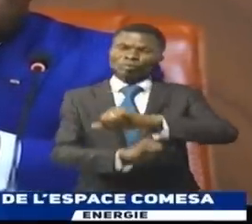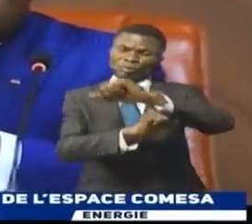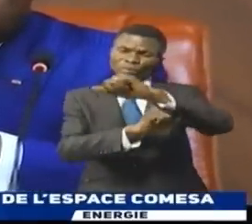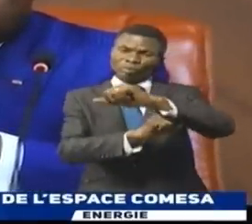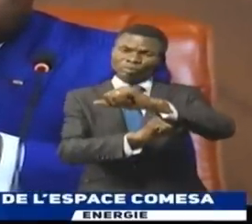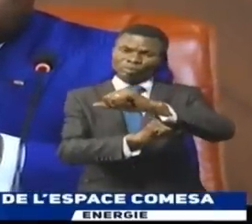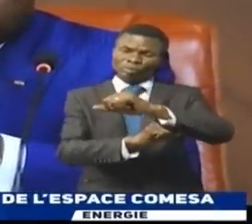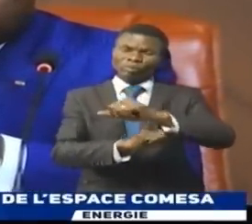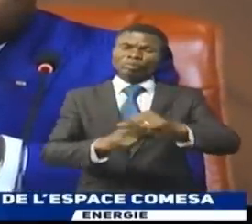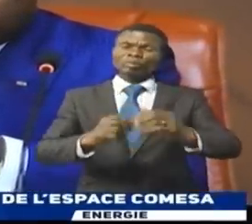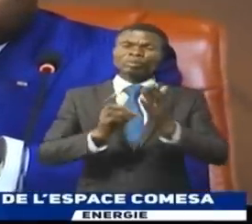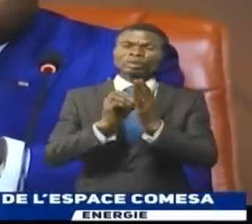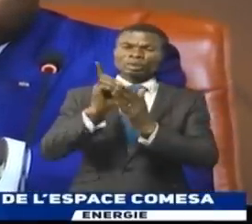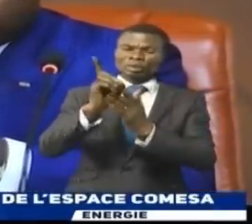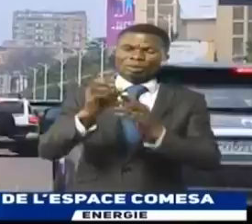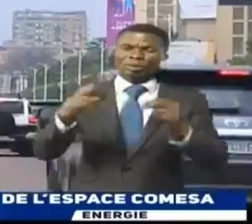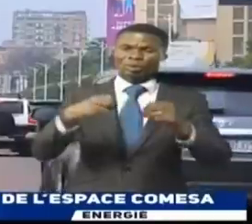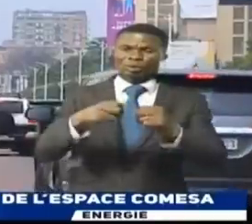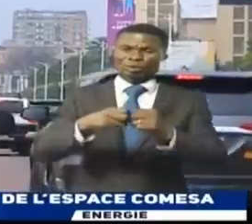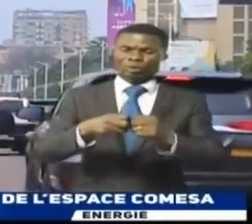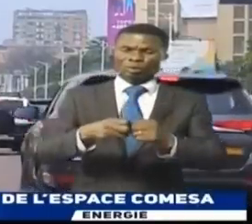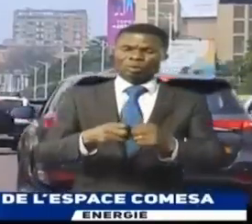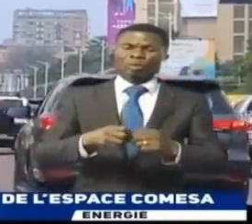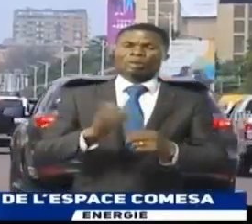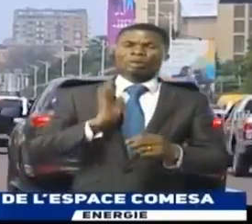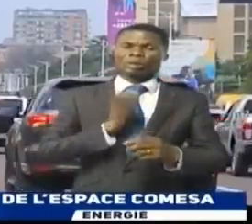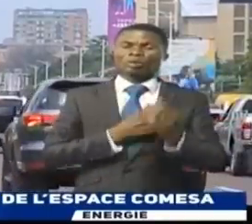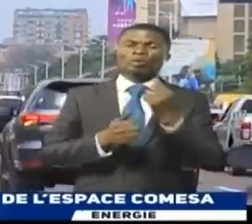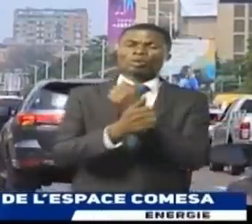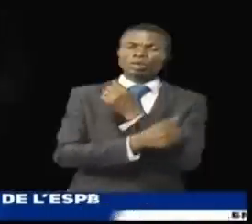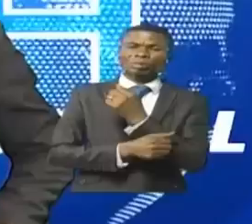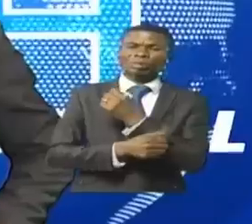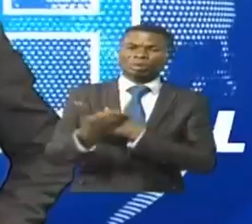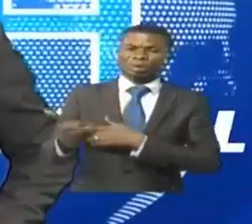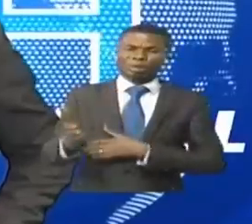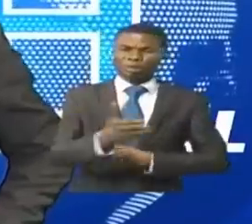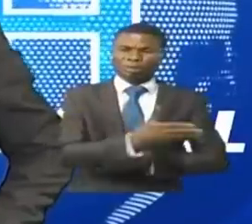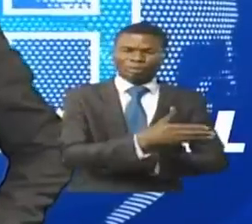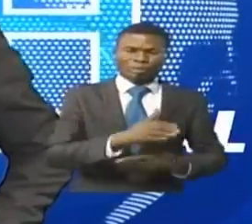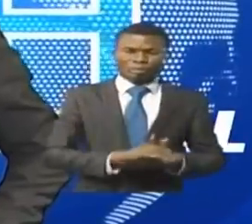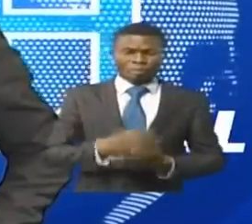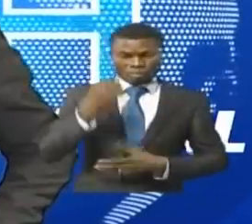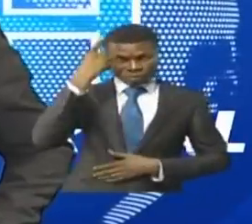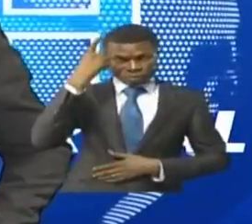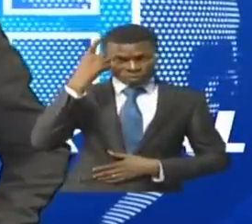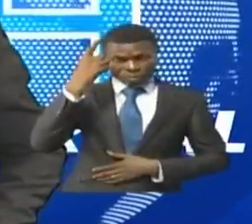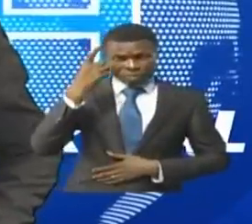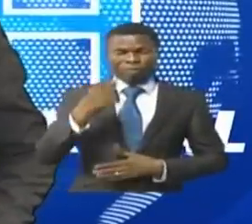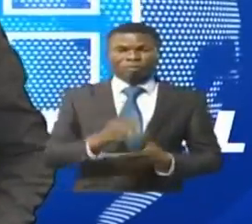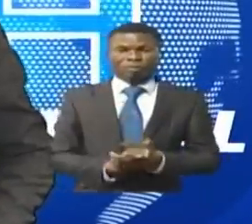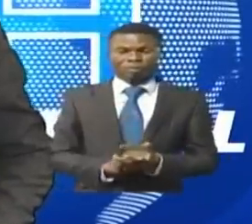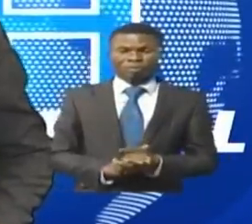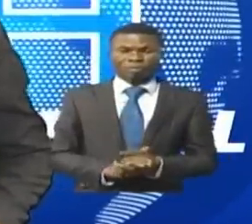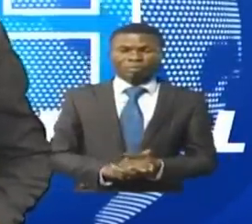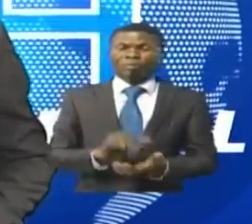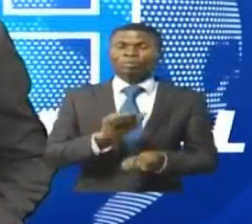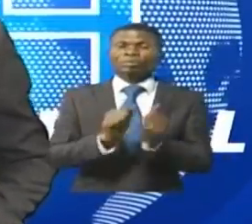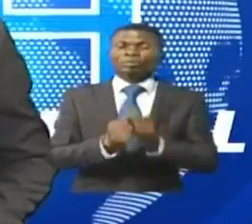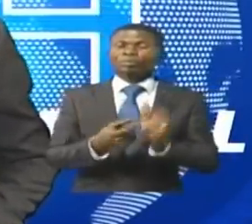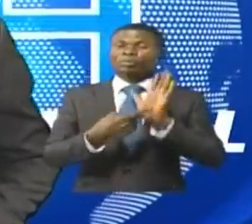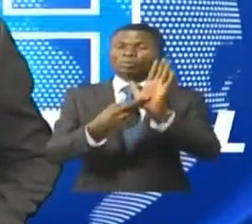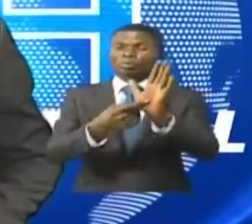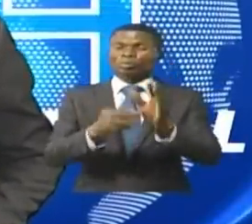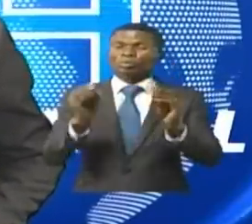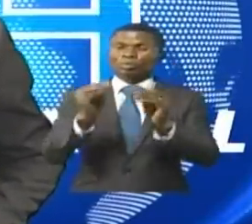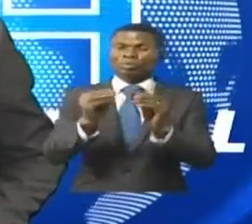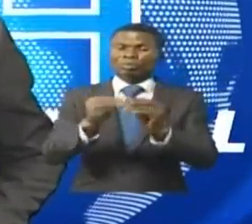à l'émergence énergétique nationale. Vous avez compris, nous sommes allés plus vite en besogne. C'était plutôt cette